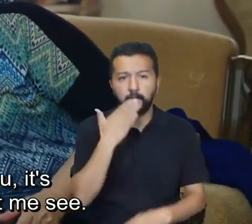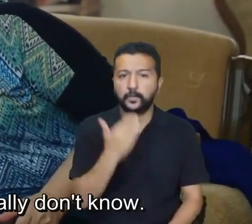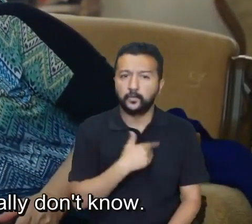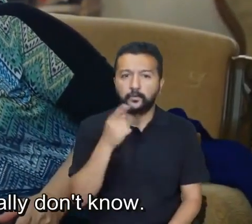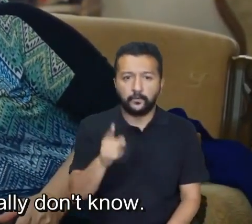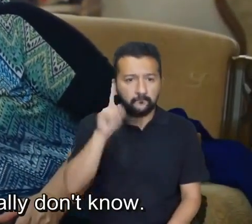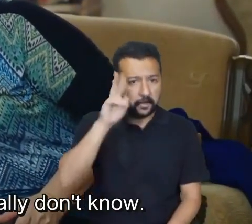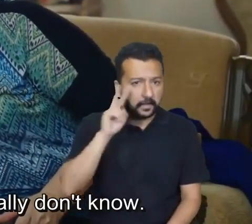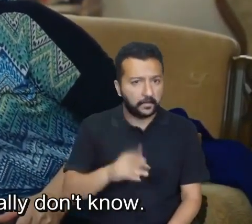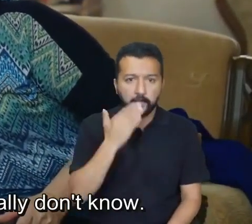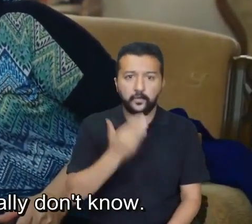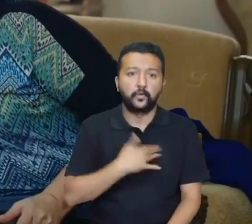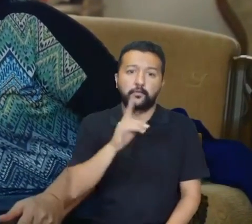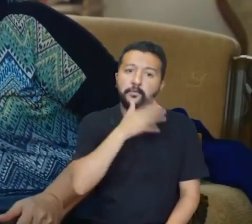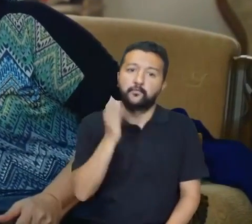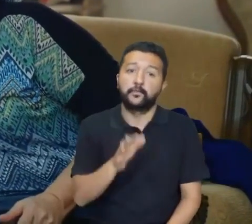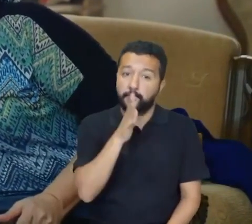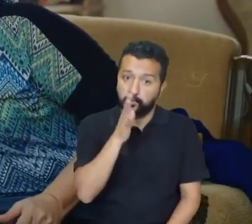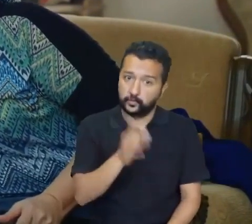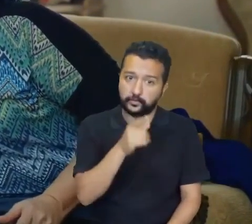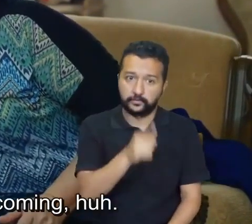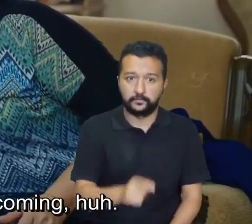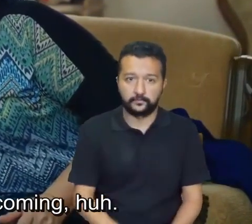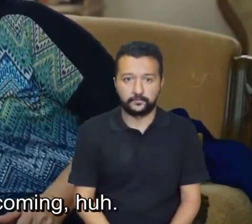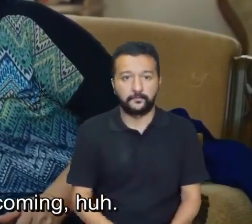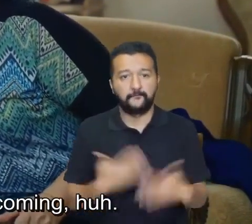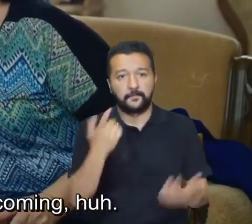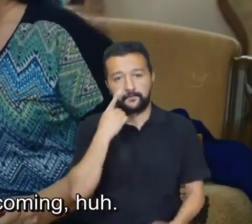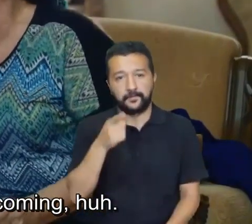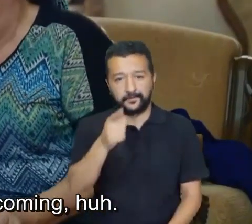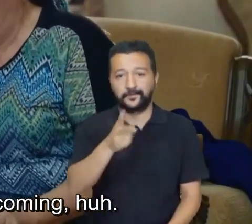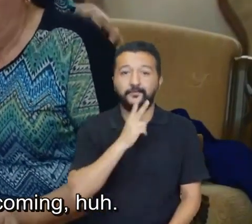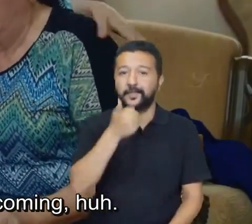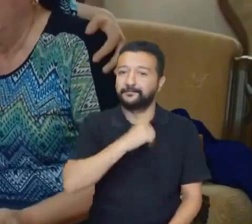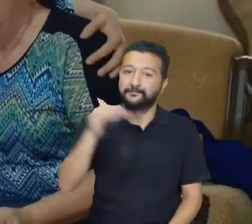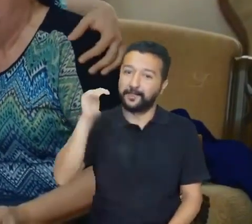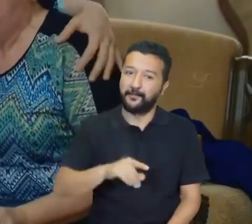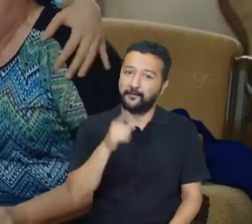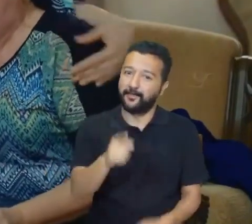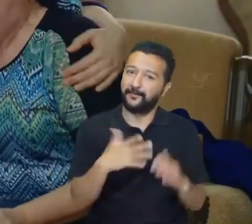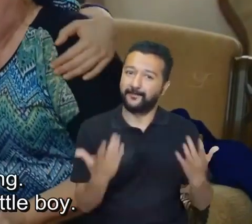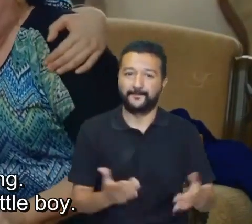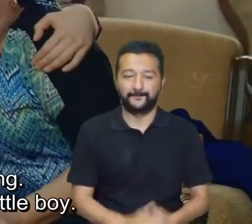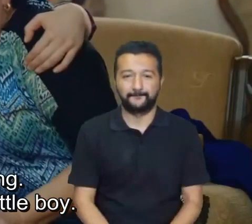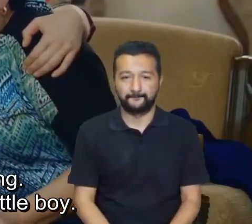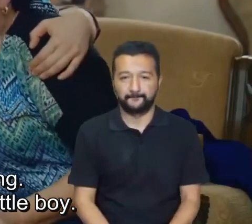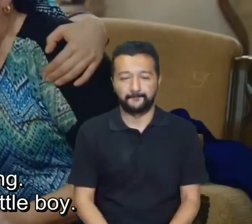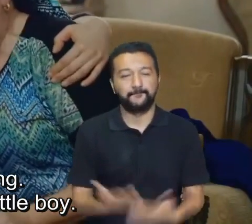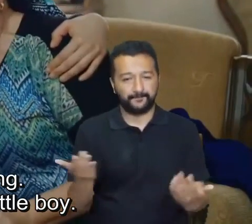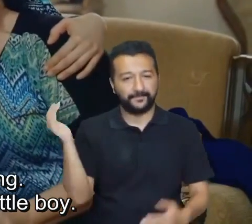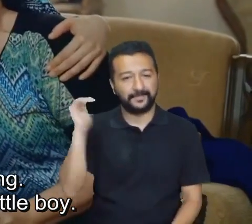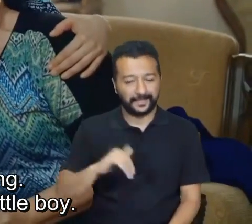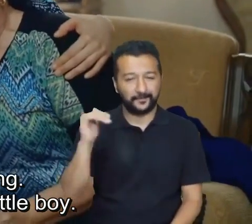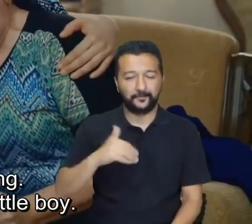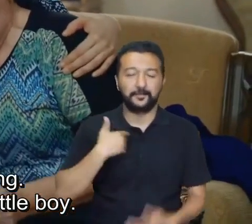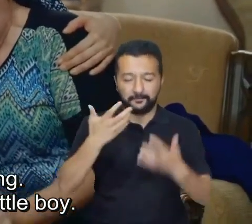Söyle bakayım bana. Ay vallahi söylemedi. Bilmiyorum vallahi. Biliyorsundur. Vay be. Sonunda abim geliyor. Ah geliyor